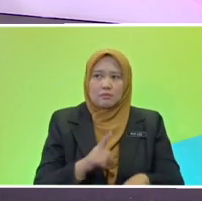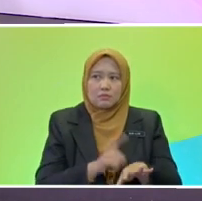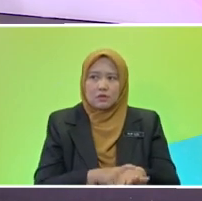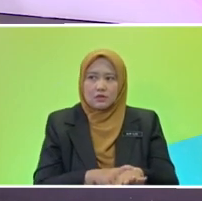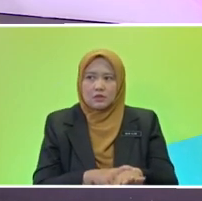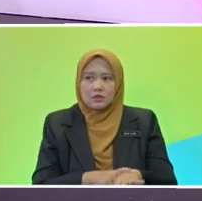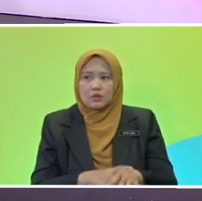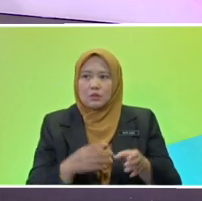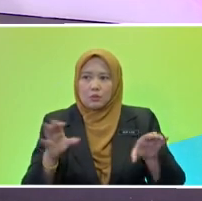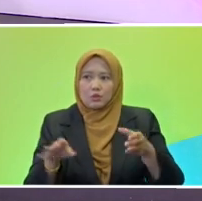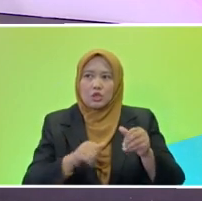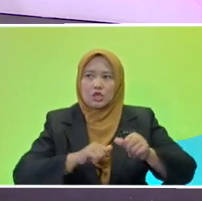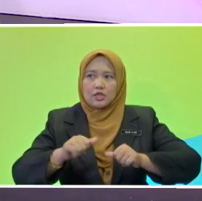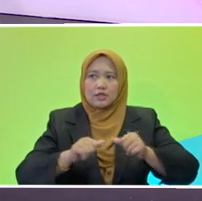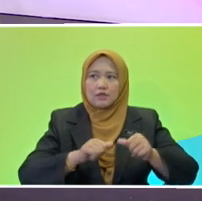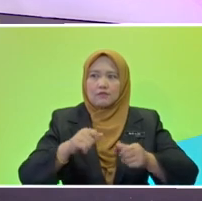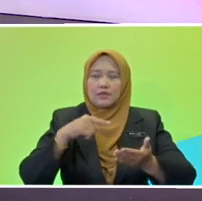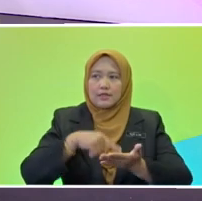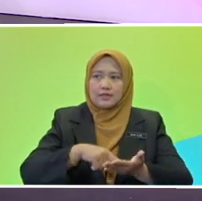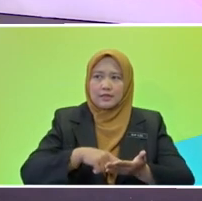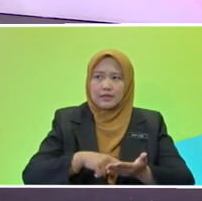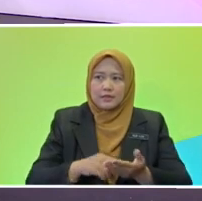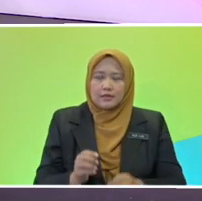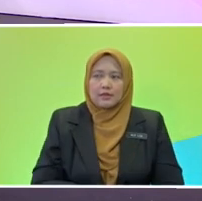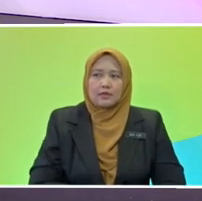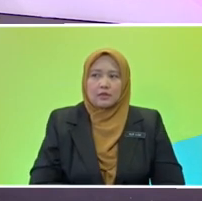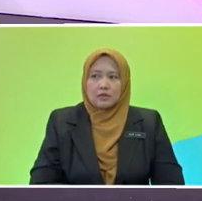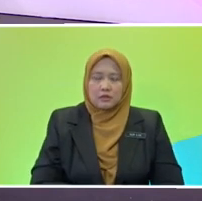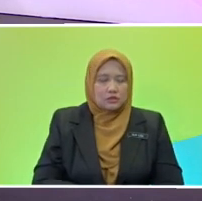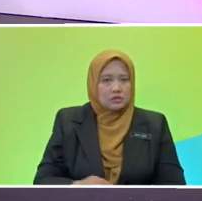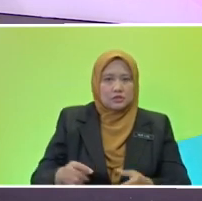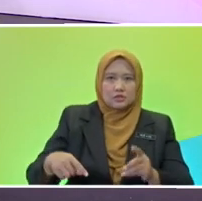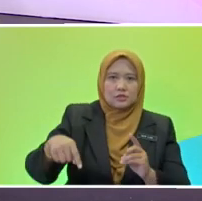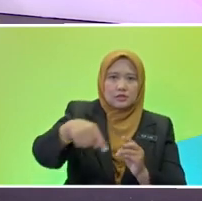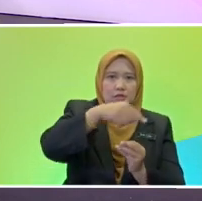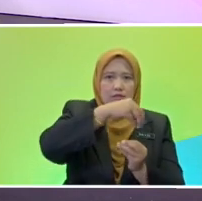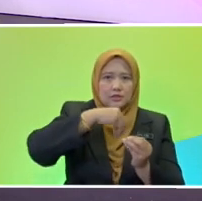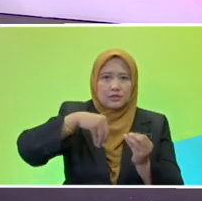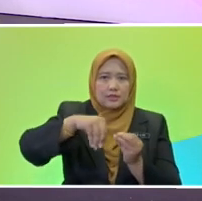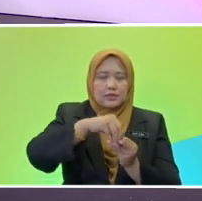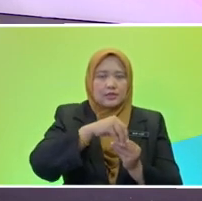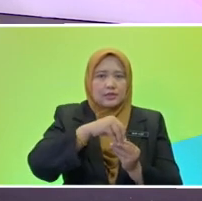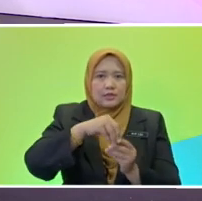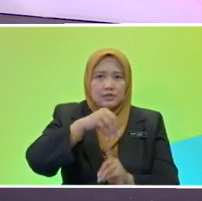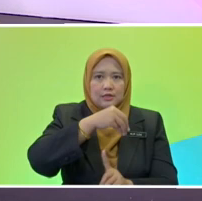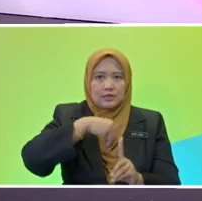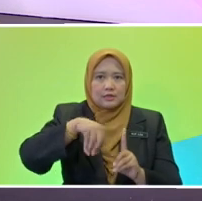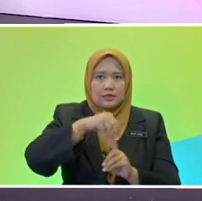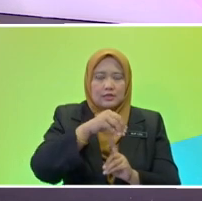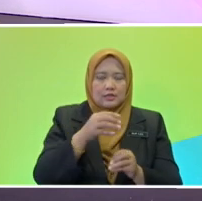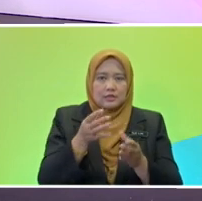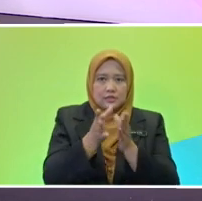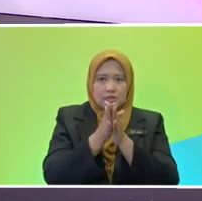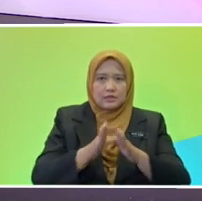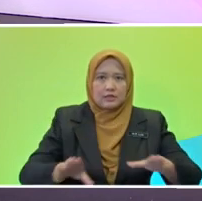melakukan activity ini pastikan pas kita selamat menggunting dengan penuh selamat menggunakan GAM dengan selamat